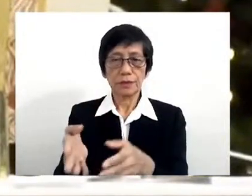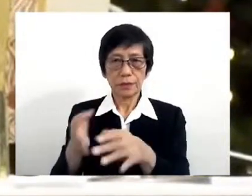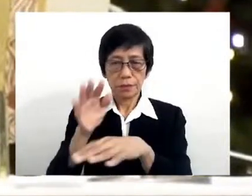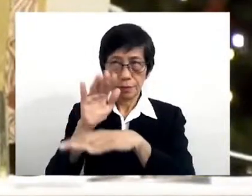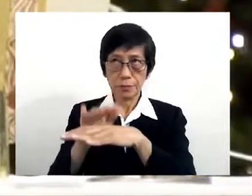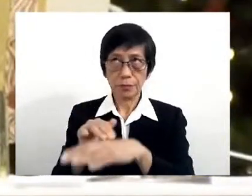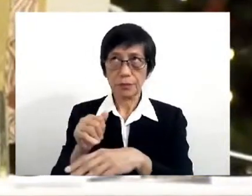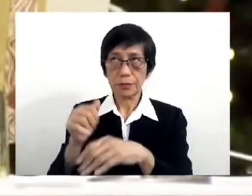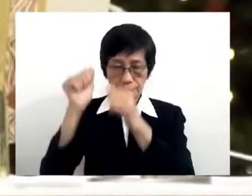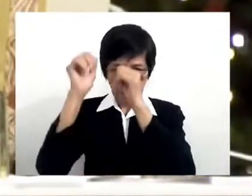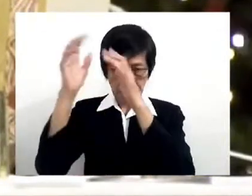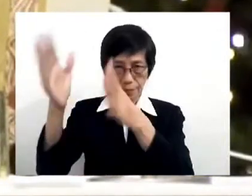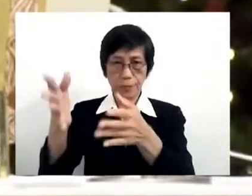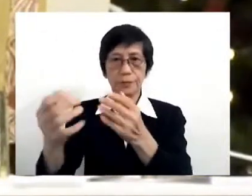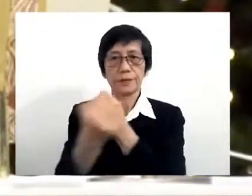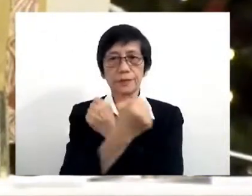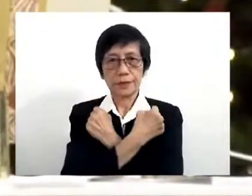mapagmahal.